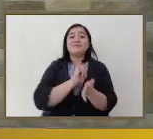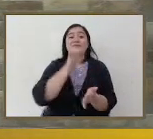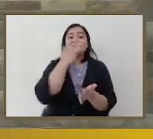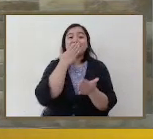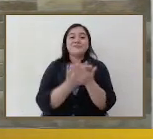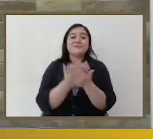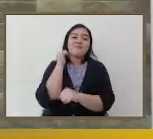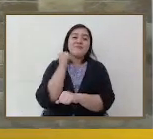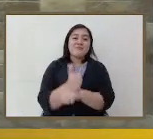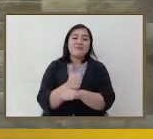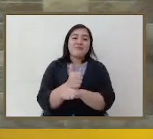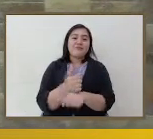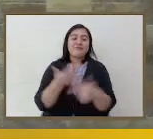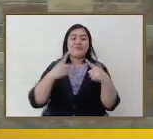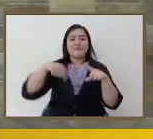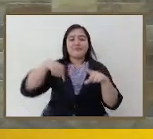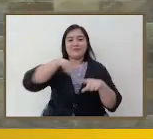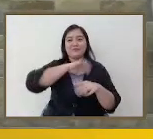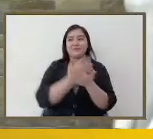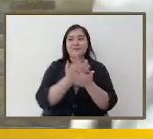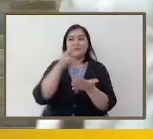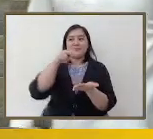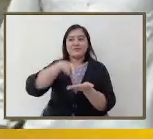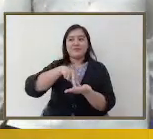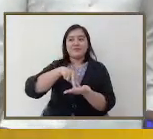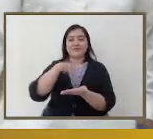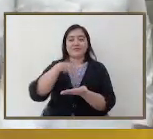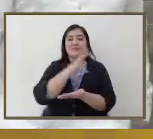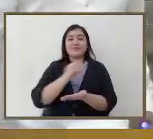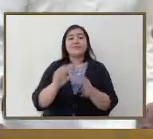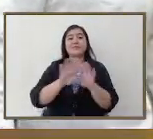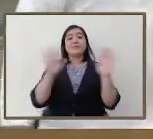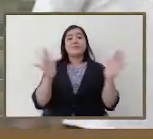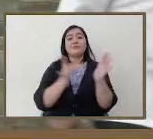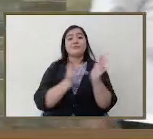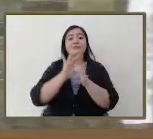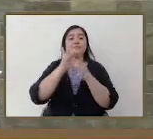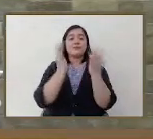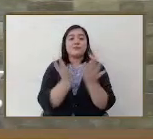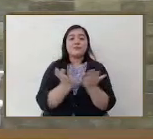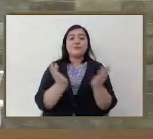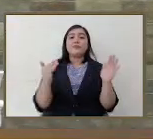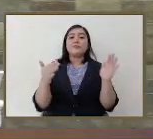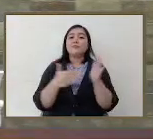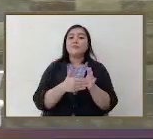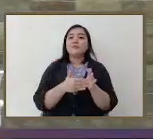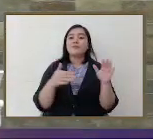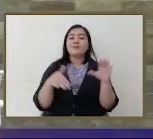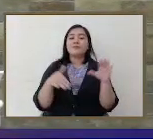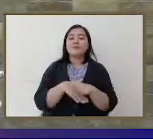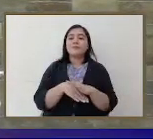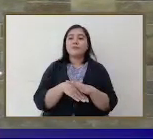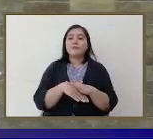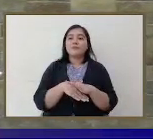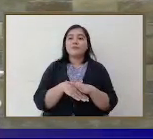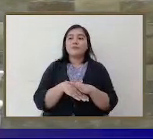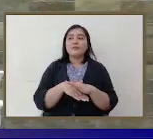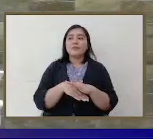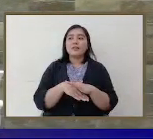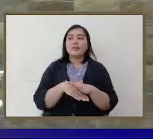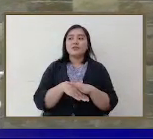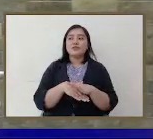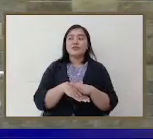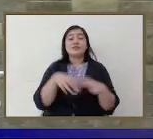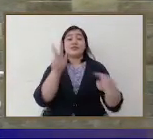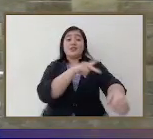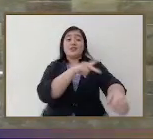Right, shall we all stand, please, and let us turn our Bibles once again in the book of Psalm. The